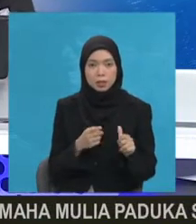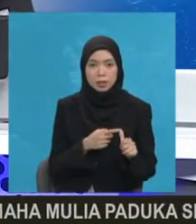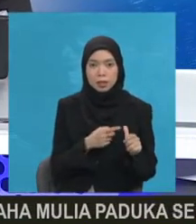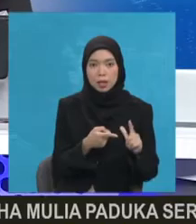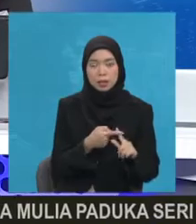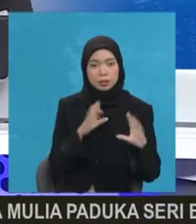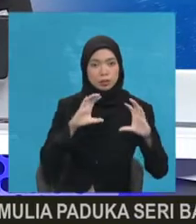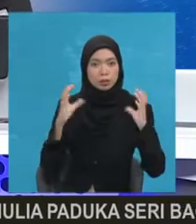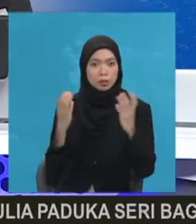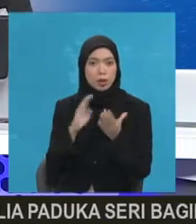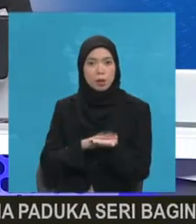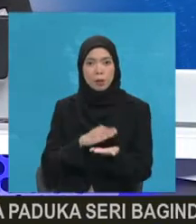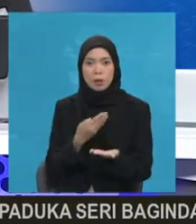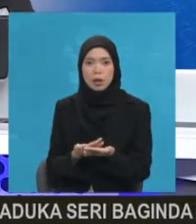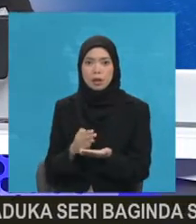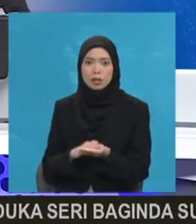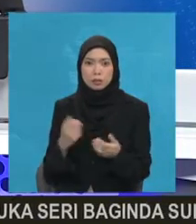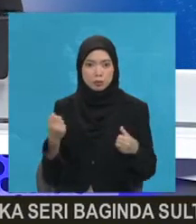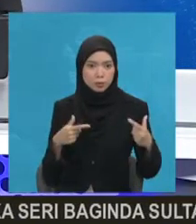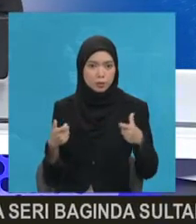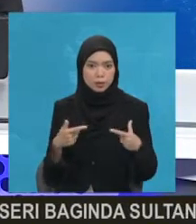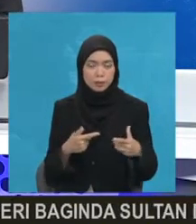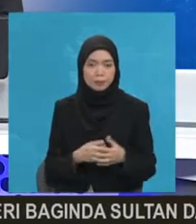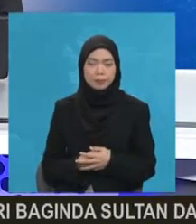beraduan masakan pagi perseorangan